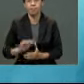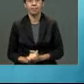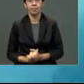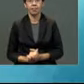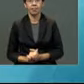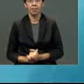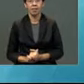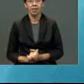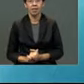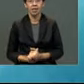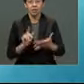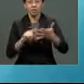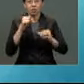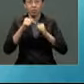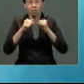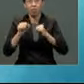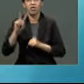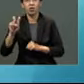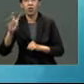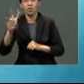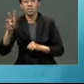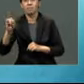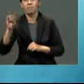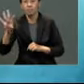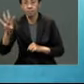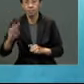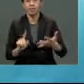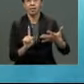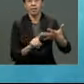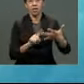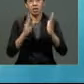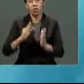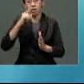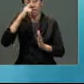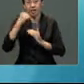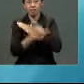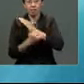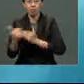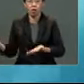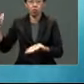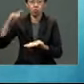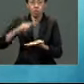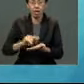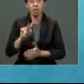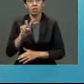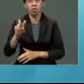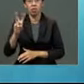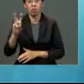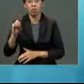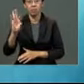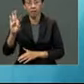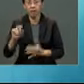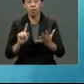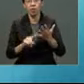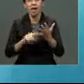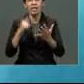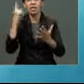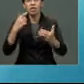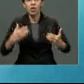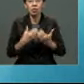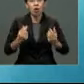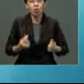284ใกล้เคียงกับสนามมวย274นะครับแล้วก็คนไทยที่เดินทางกลับมาจากต่างประเทศ269สถานบันเทิงอีก